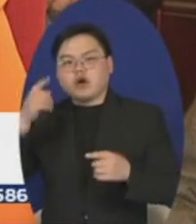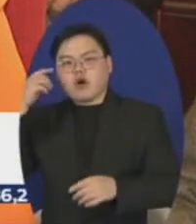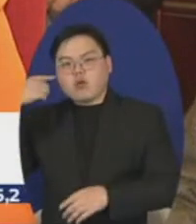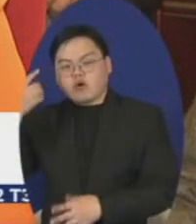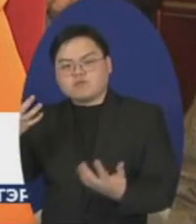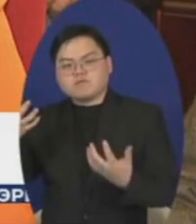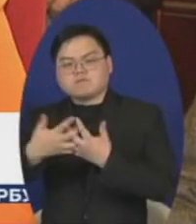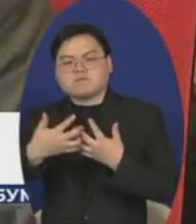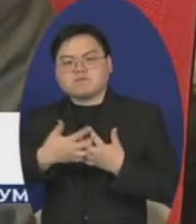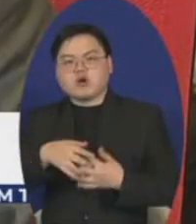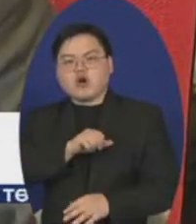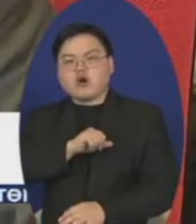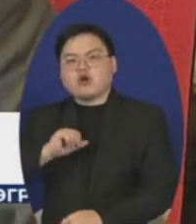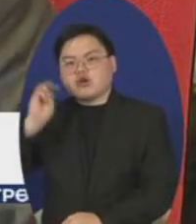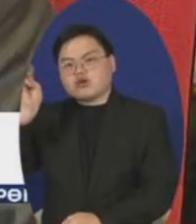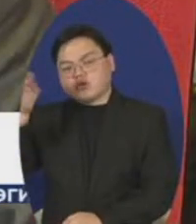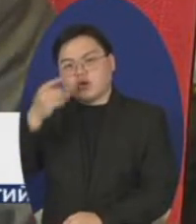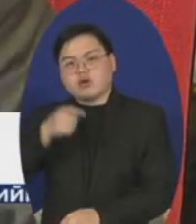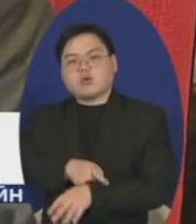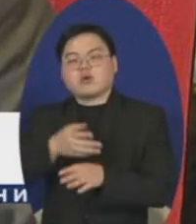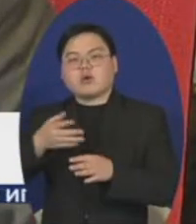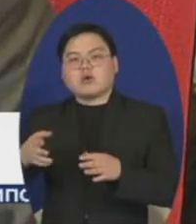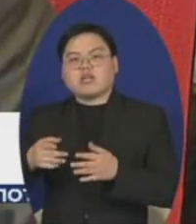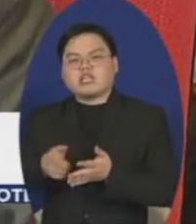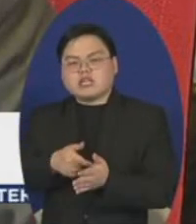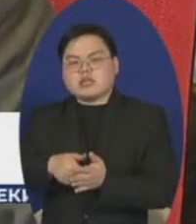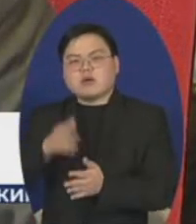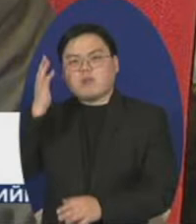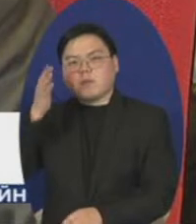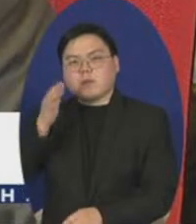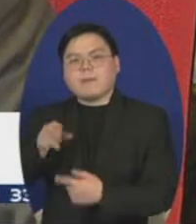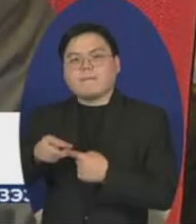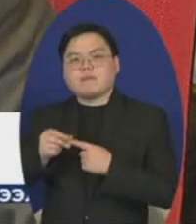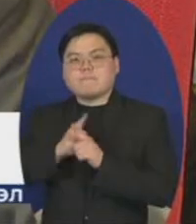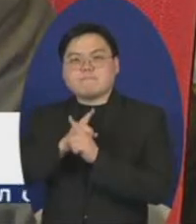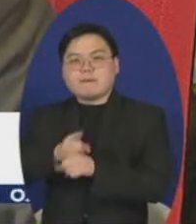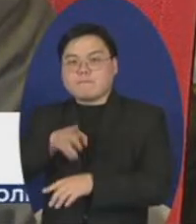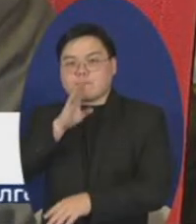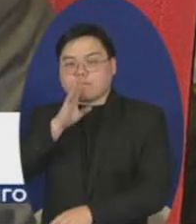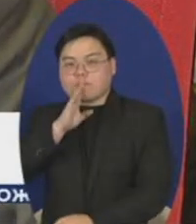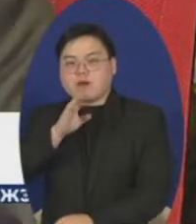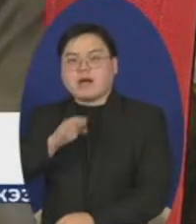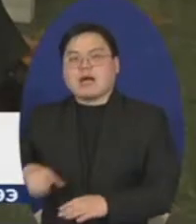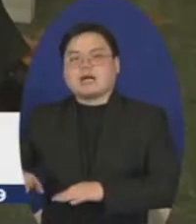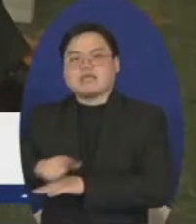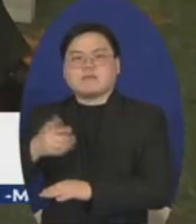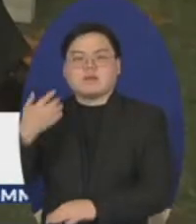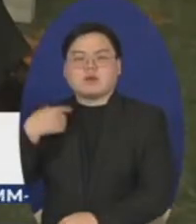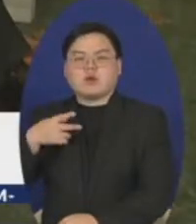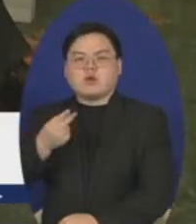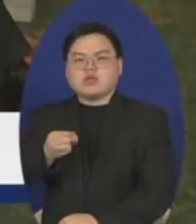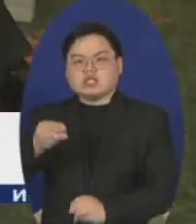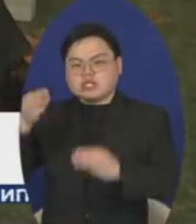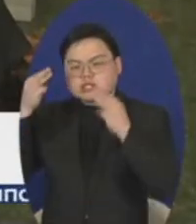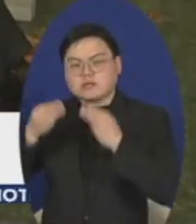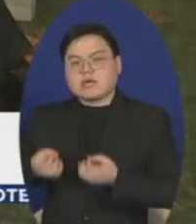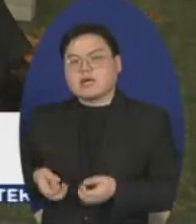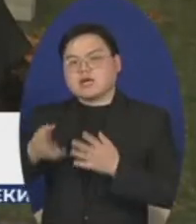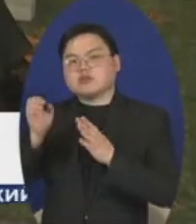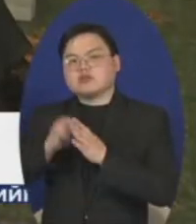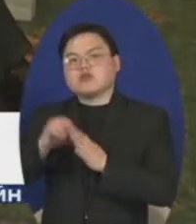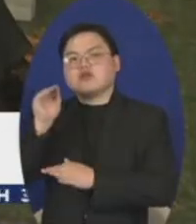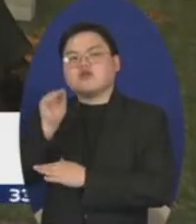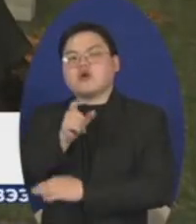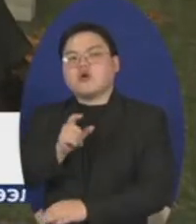тодорхойлох богино дунд хугацаанд хамгийн хэрэгцээ шаардлагатай бодлого чиглэлийг баримтлах хөрсөндөө буусан бодтой шийдвэрийг гаргах ёстойг